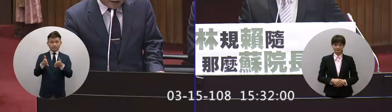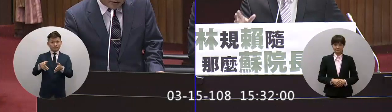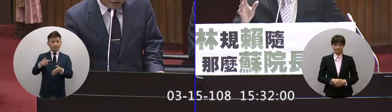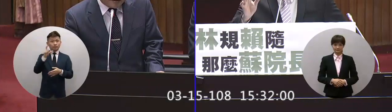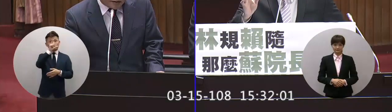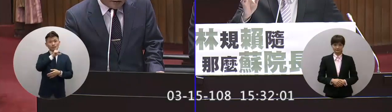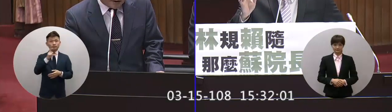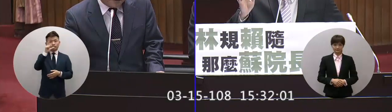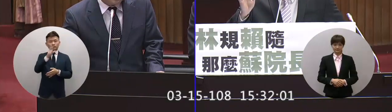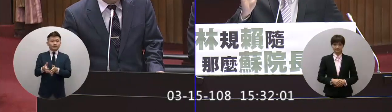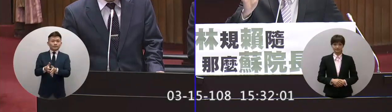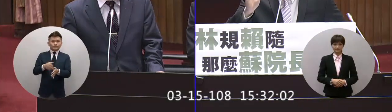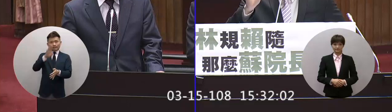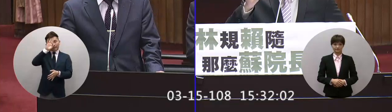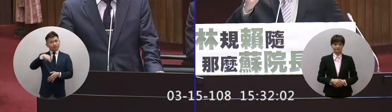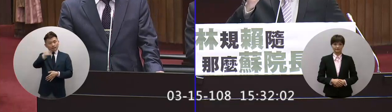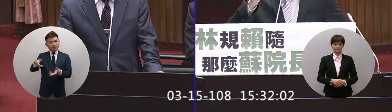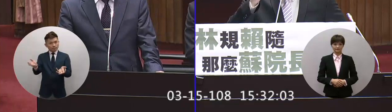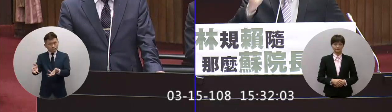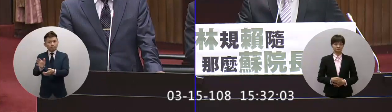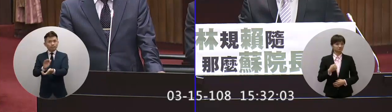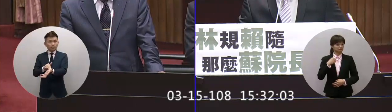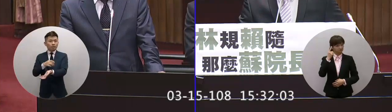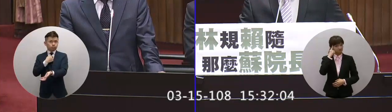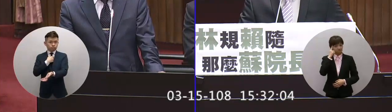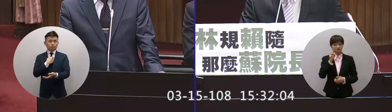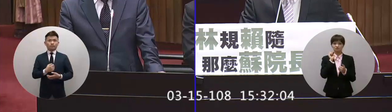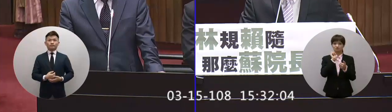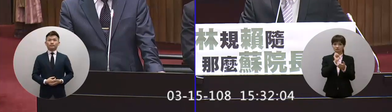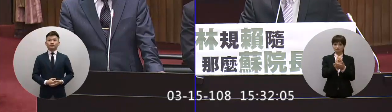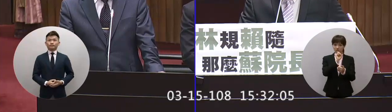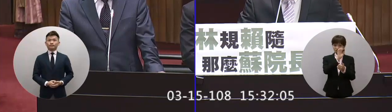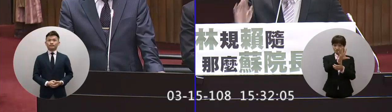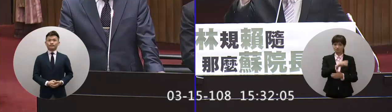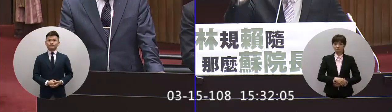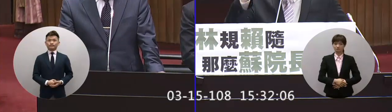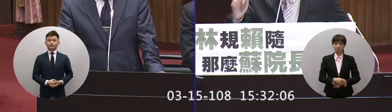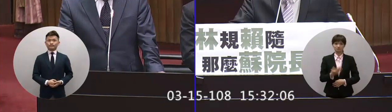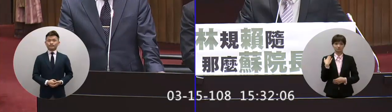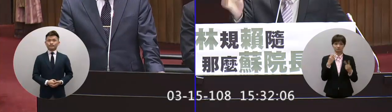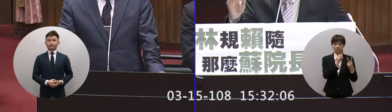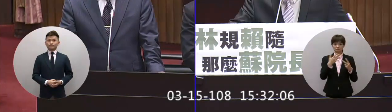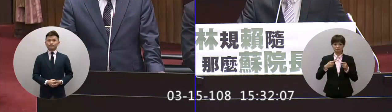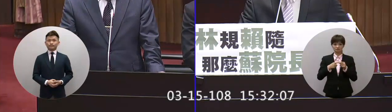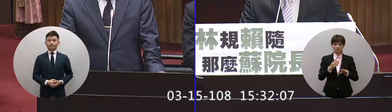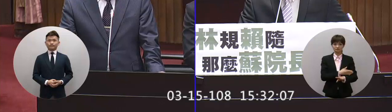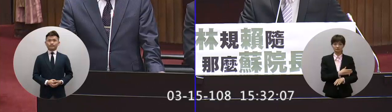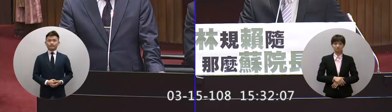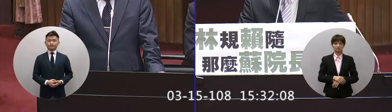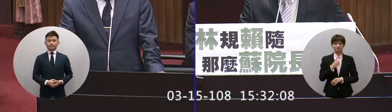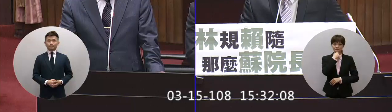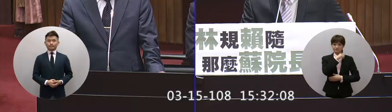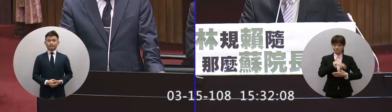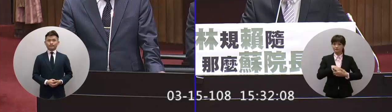个酒瘾的治疗。 我在这里把我的诉求跟院长做一个说明。2008年开始，国内就有人在